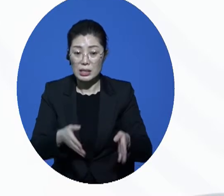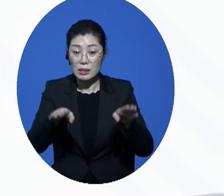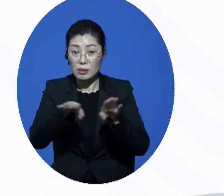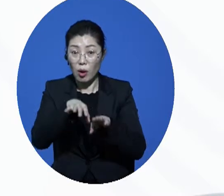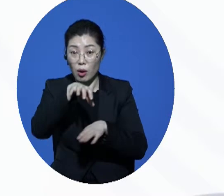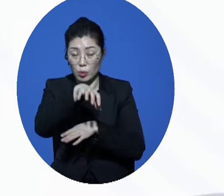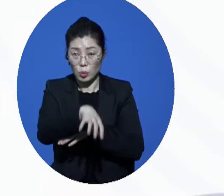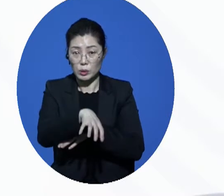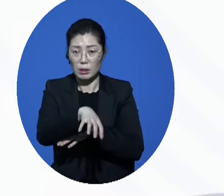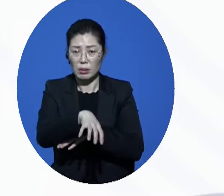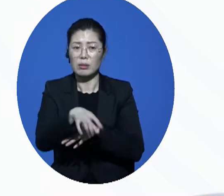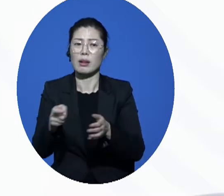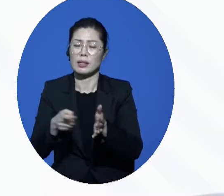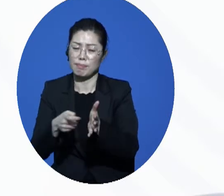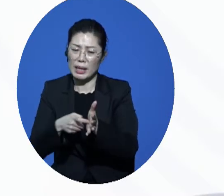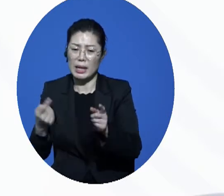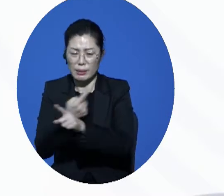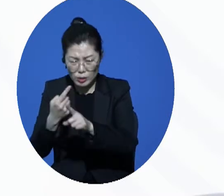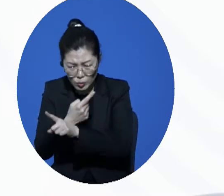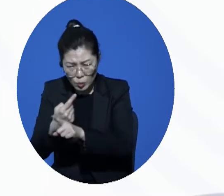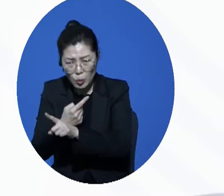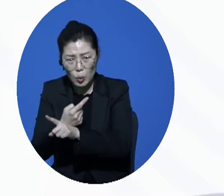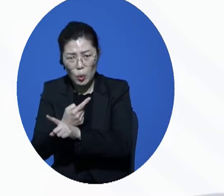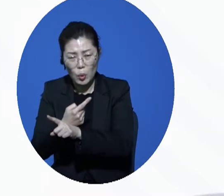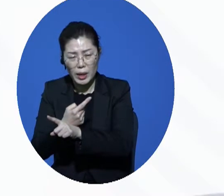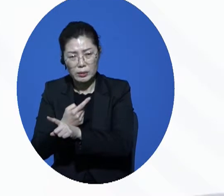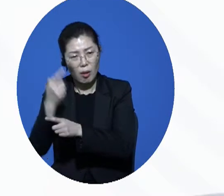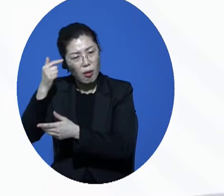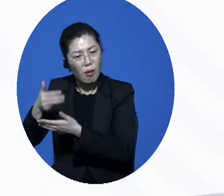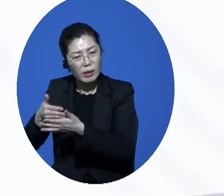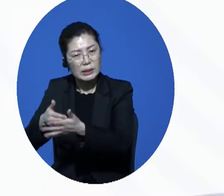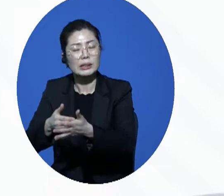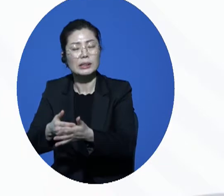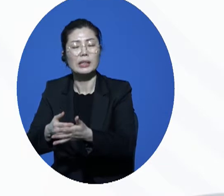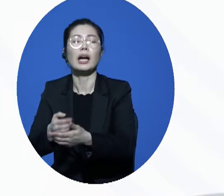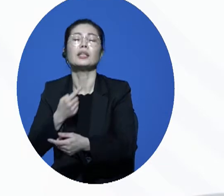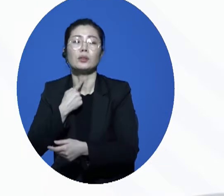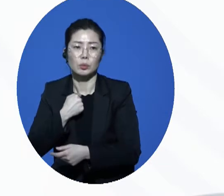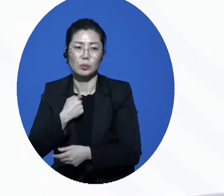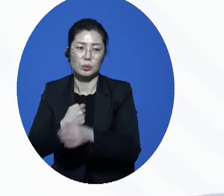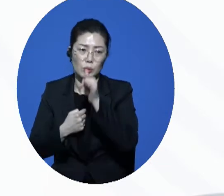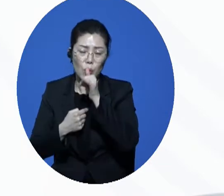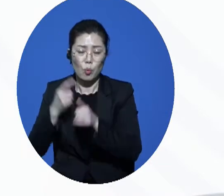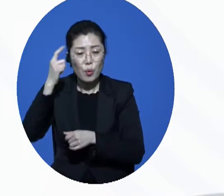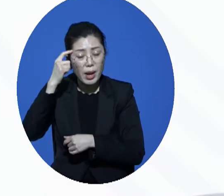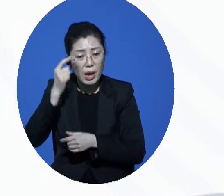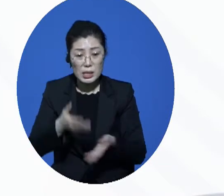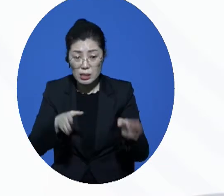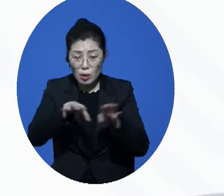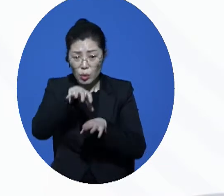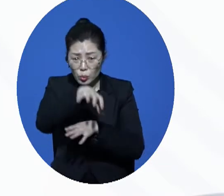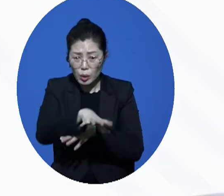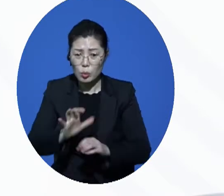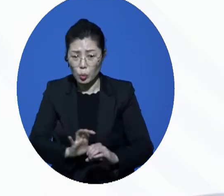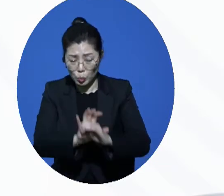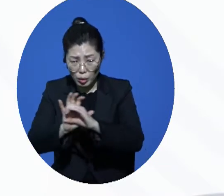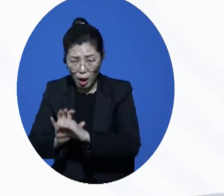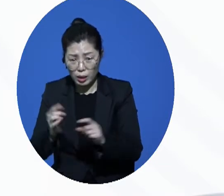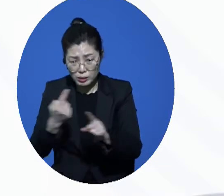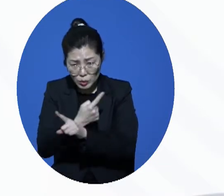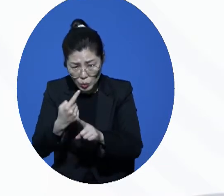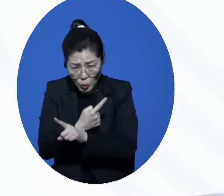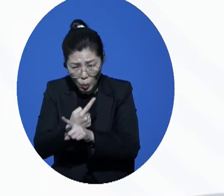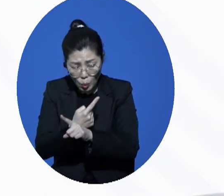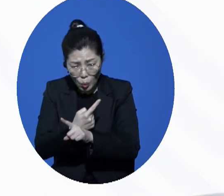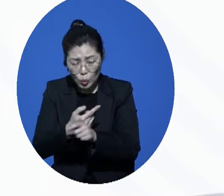거주 시설에서의 긴급한 조치가 필요하다라고 해서 촉구한 바 있습니다. 왜냐하면 해당 시설에서는 코로나19